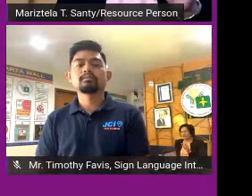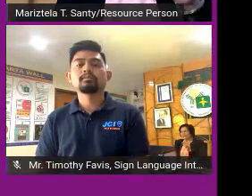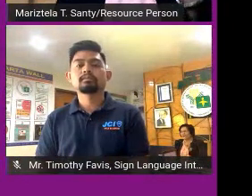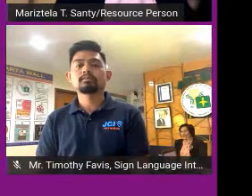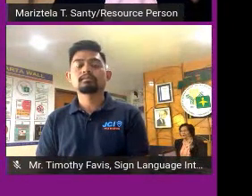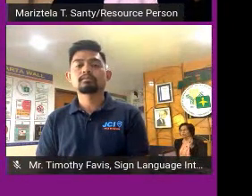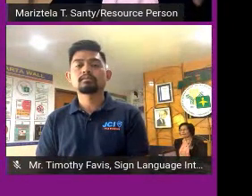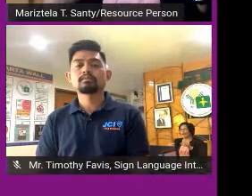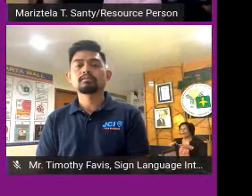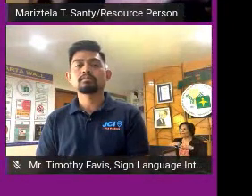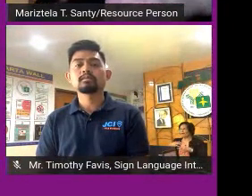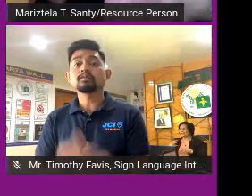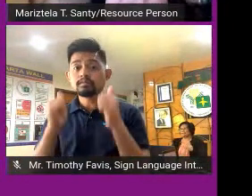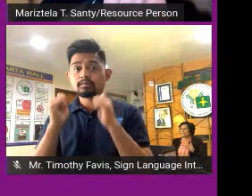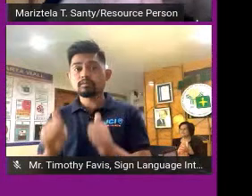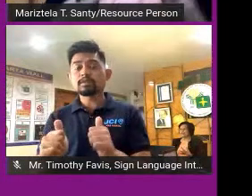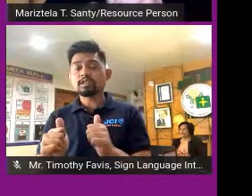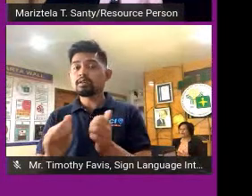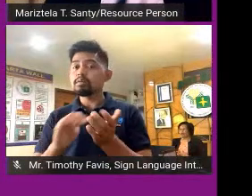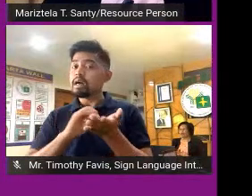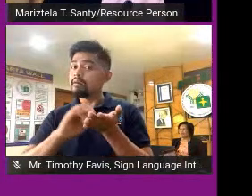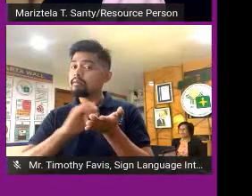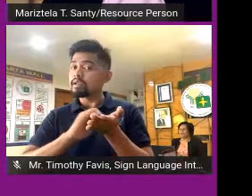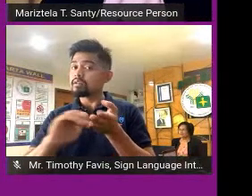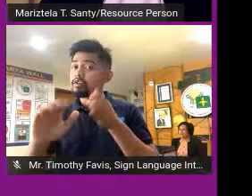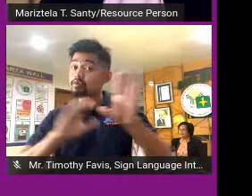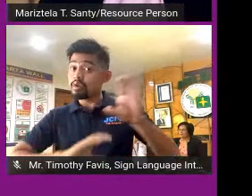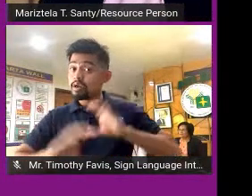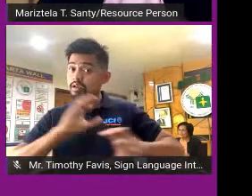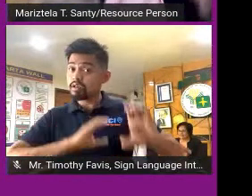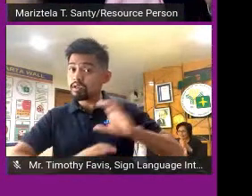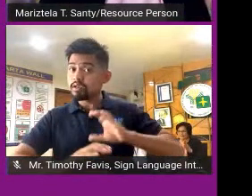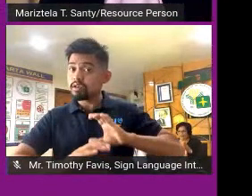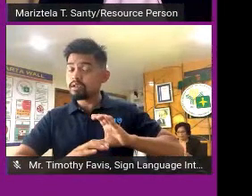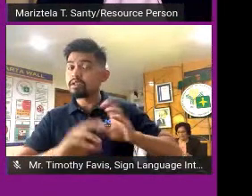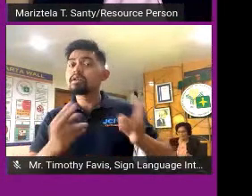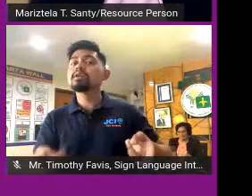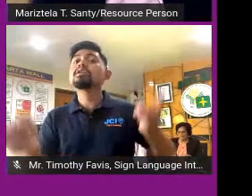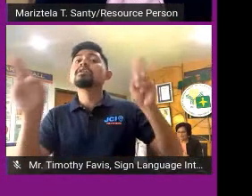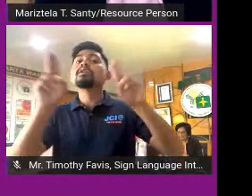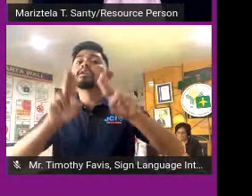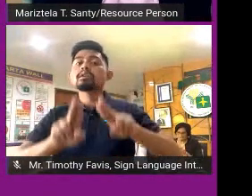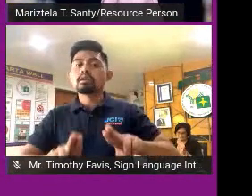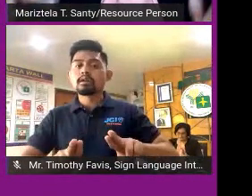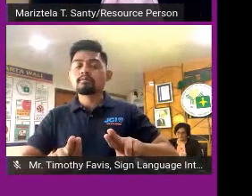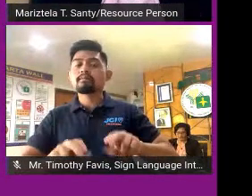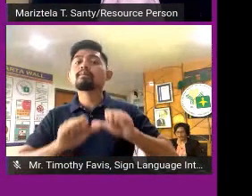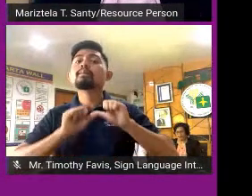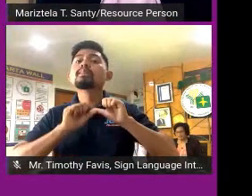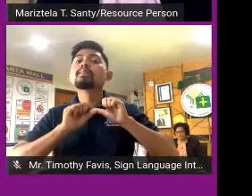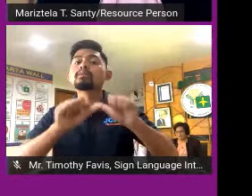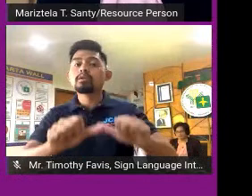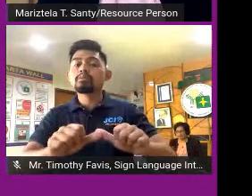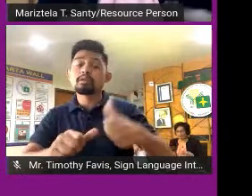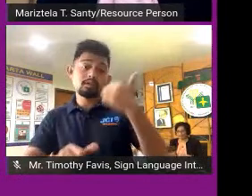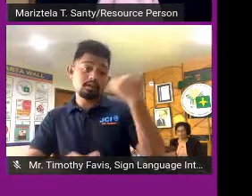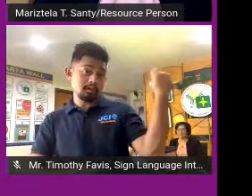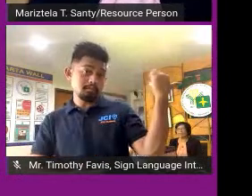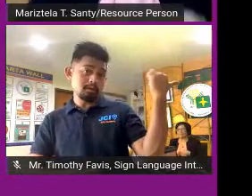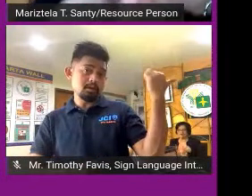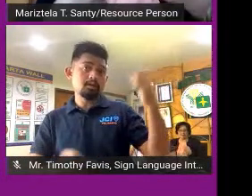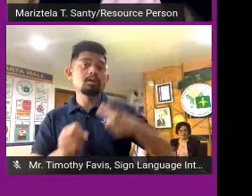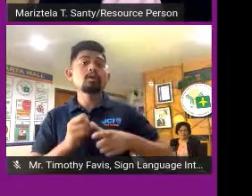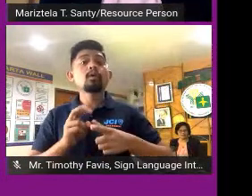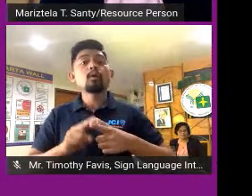Pwede po na yung mga practices na yon ay nangyayari pa sa iba at pwede